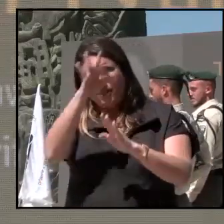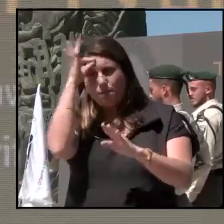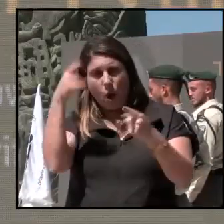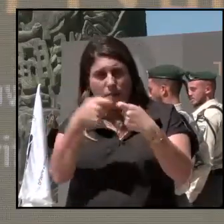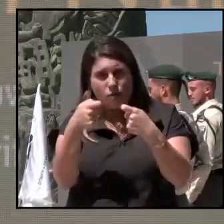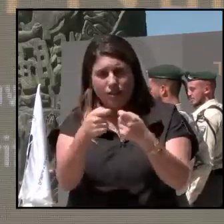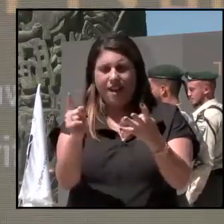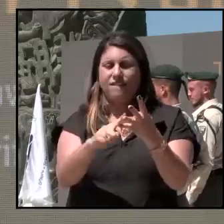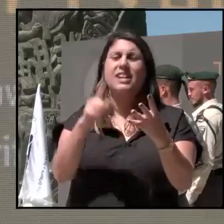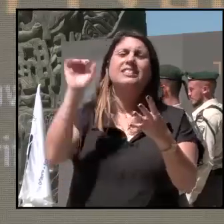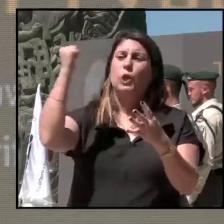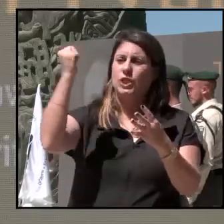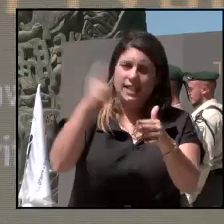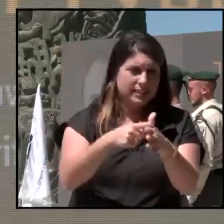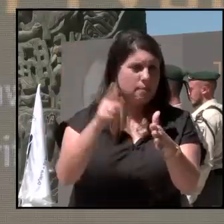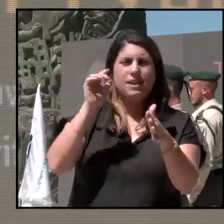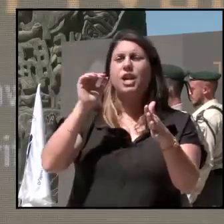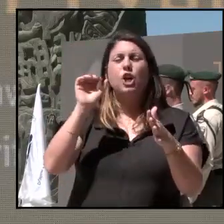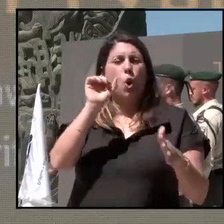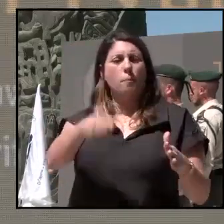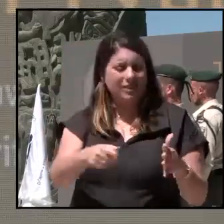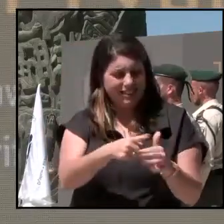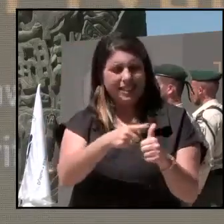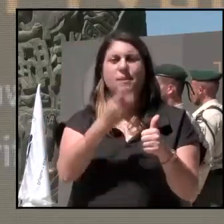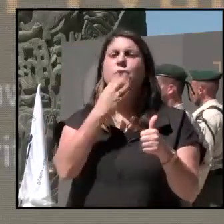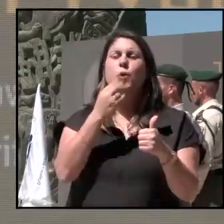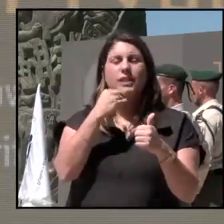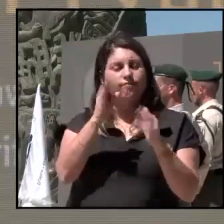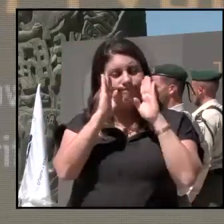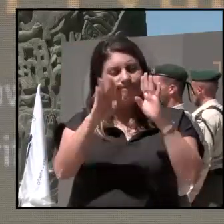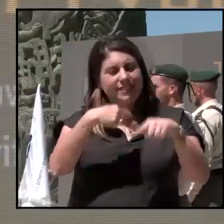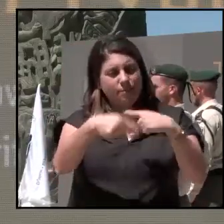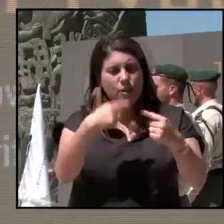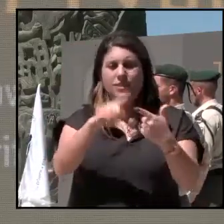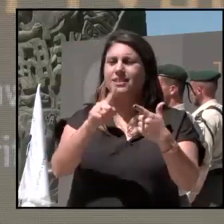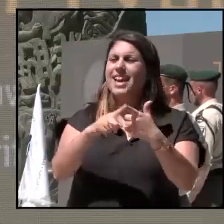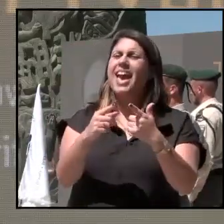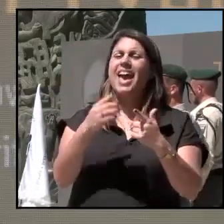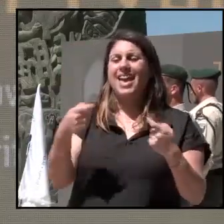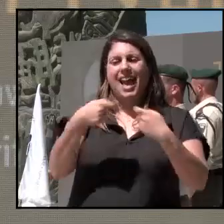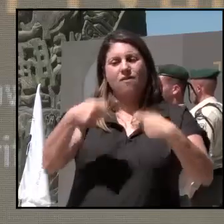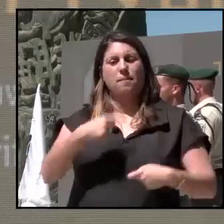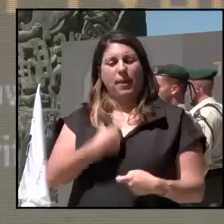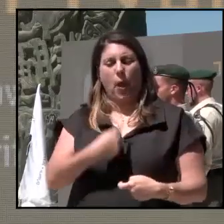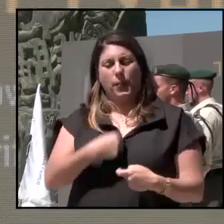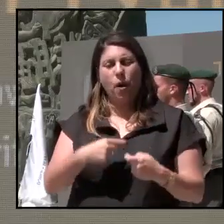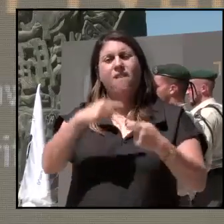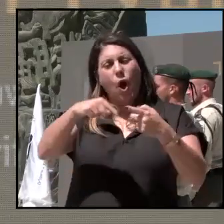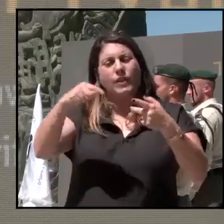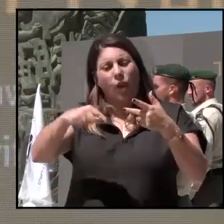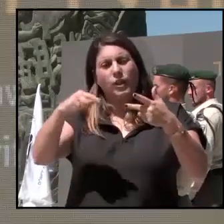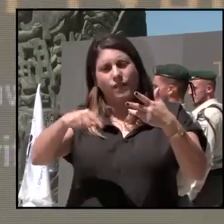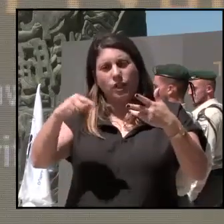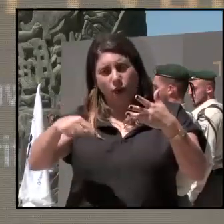משותף, סוציאליסטים, קומוניסטים, יהודים עם זיקה חזקה למסורת, חברי תנועות נוער, ועוד ועוד ועוד. ואם